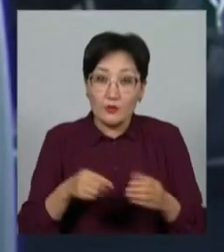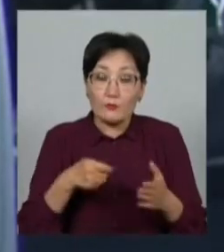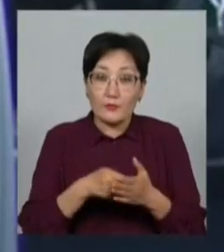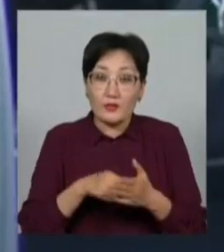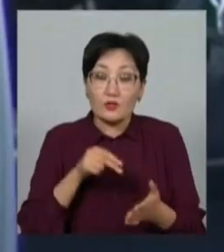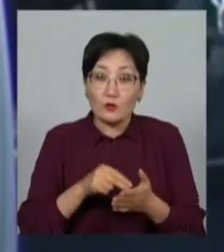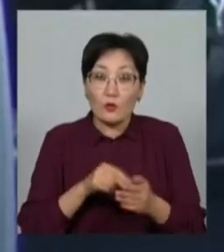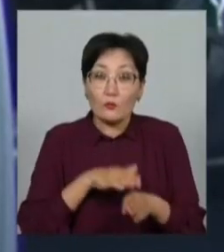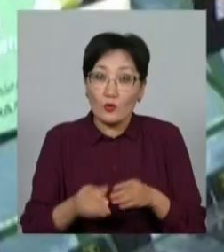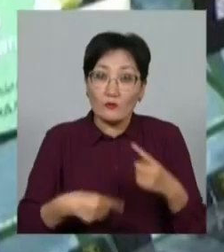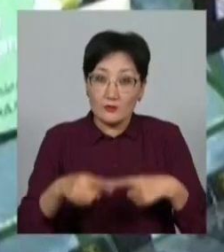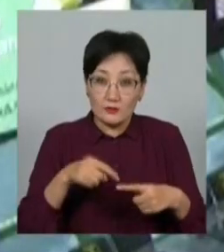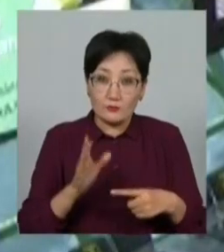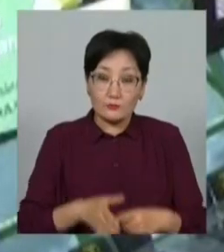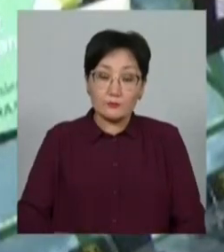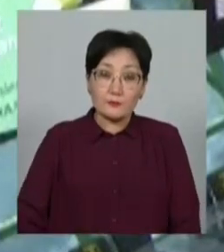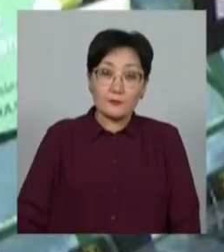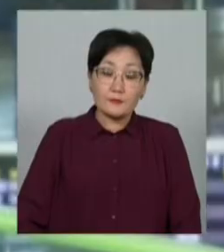құнын толықтай өтейді.